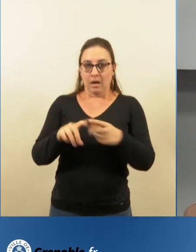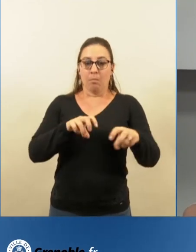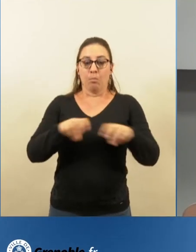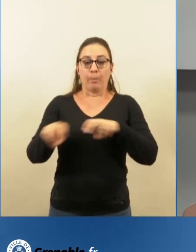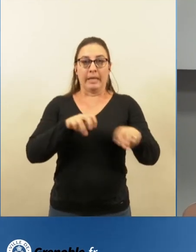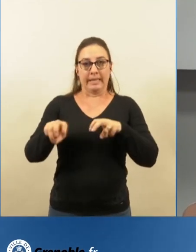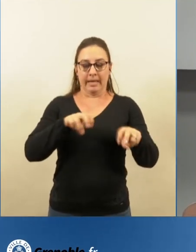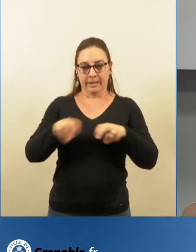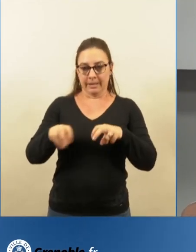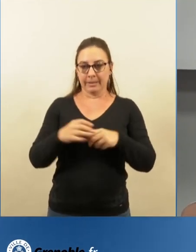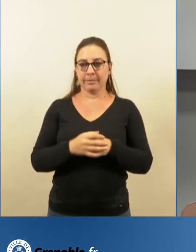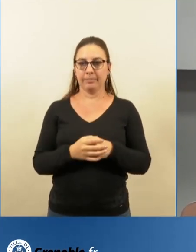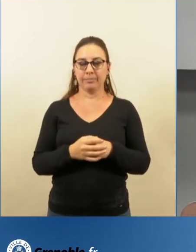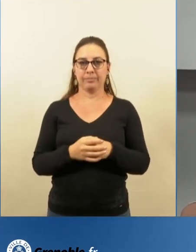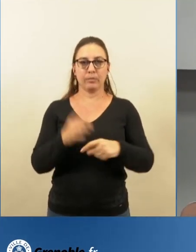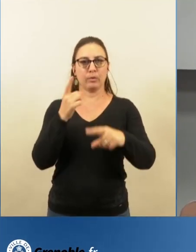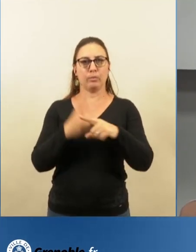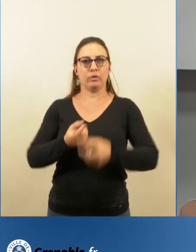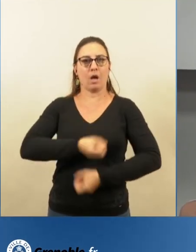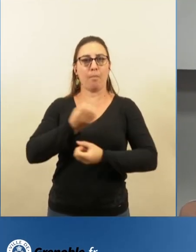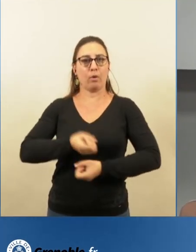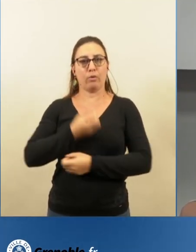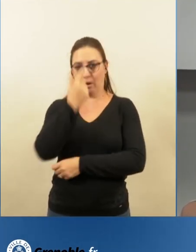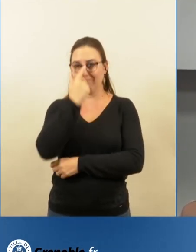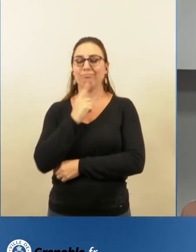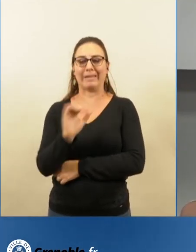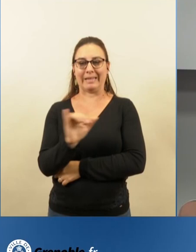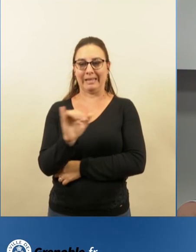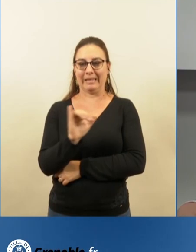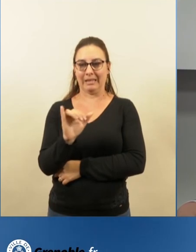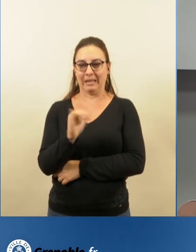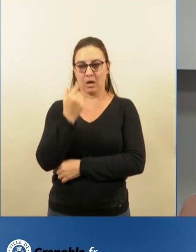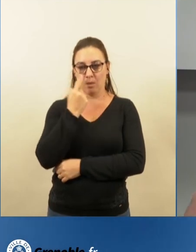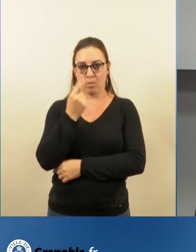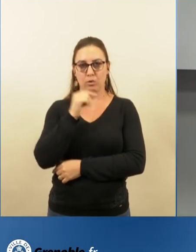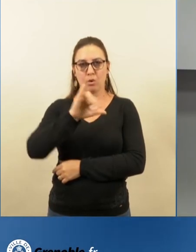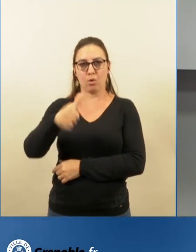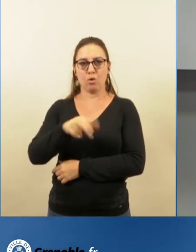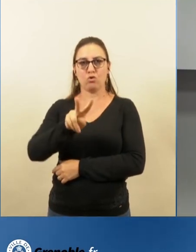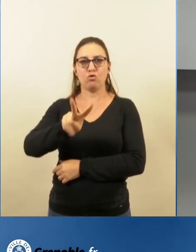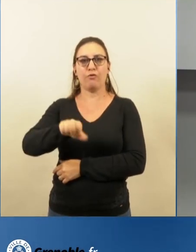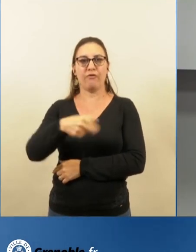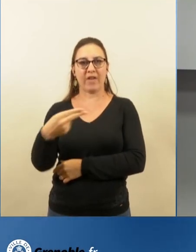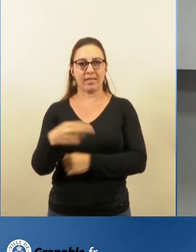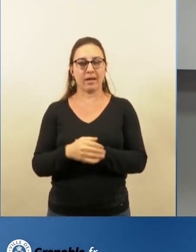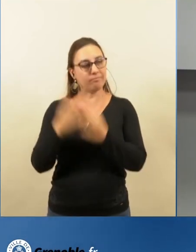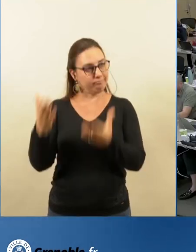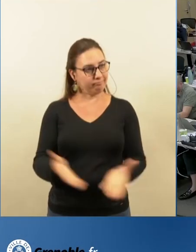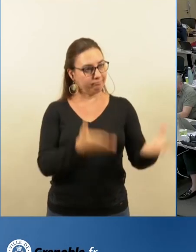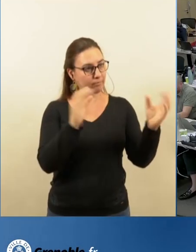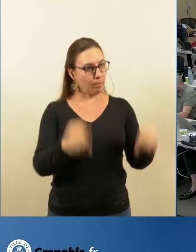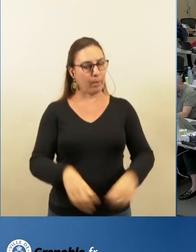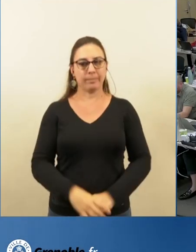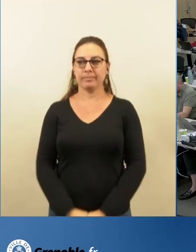et le rapporteur est Pierre-André juaine cela doit vous avez la